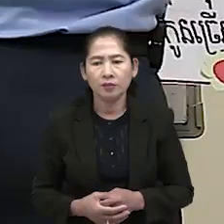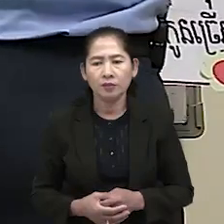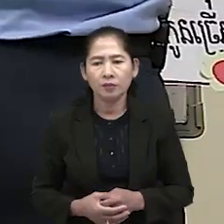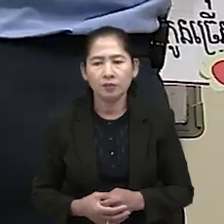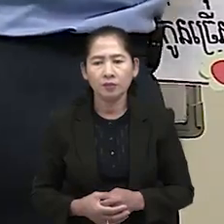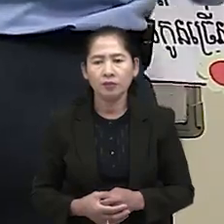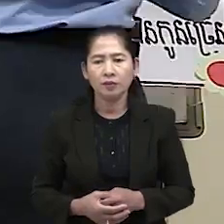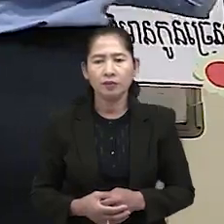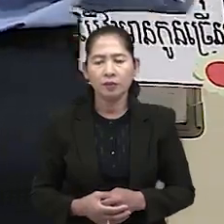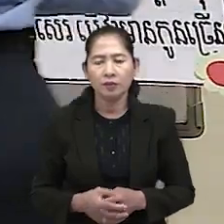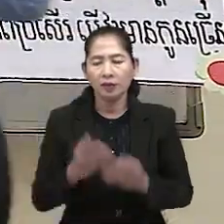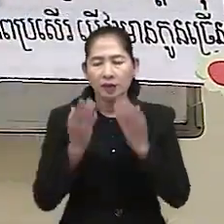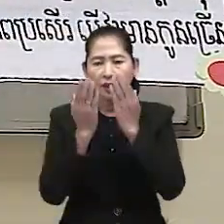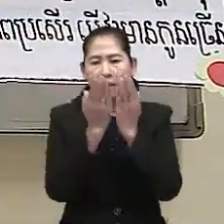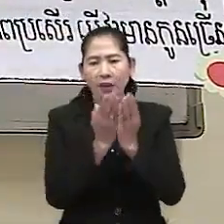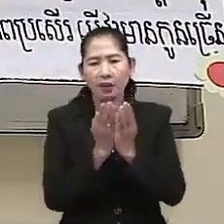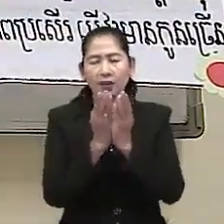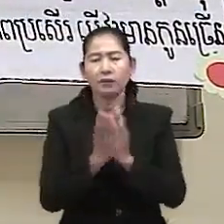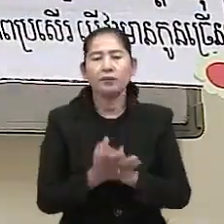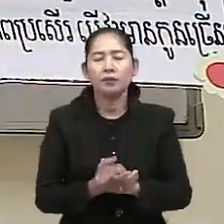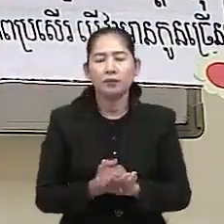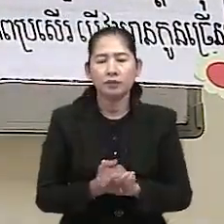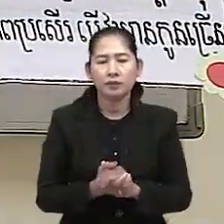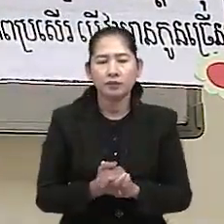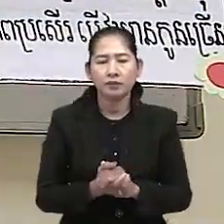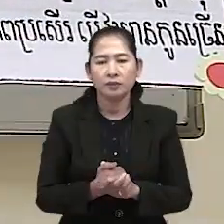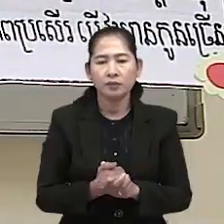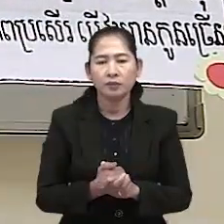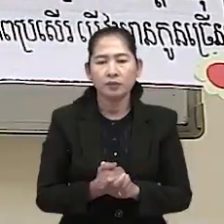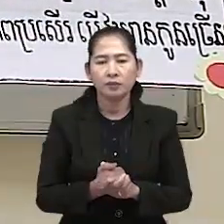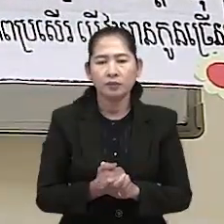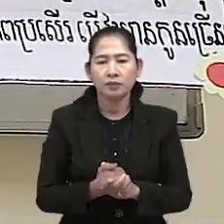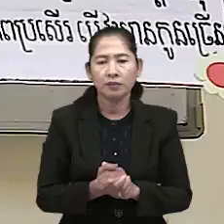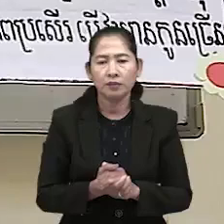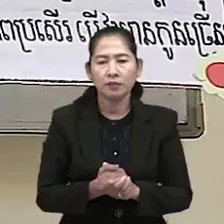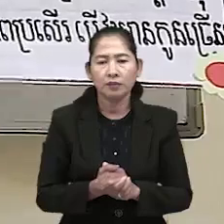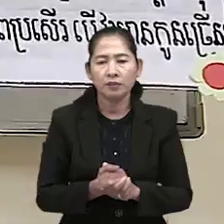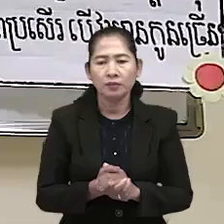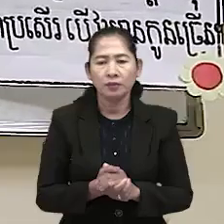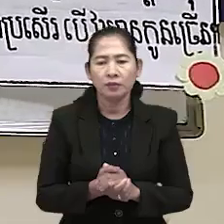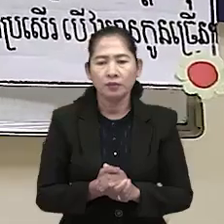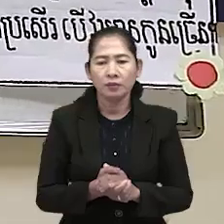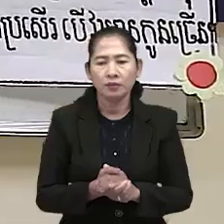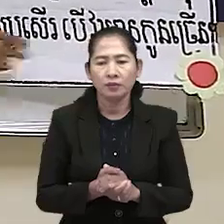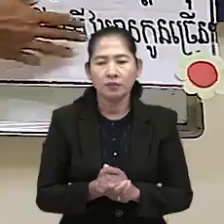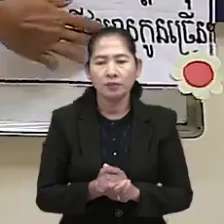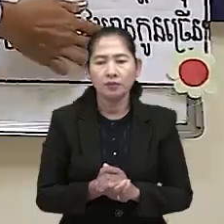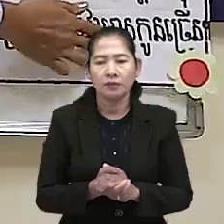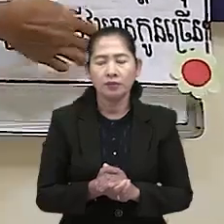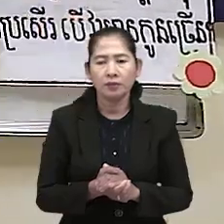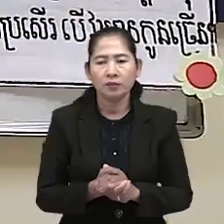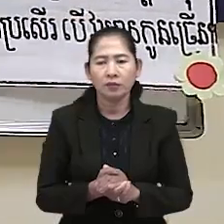តោះអានមុនអ្នកគ្រូអានសំណេររបស់អ្នកគ្រូមុនអ្នកគ្រូមកកូនអត់ចាំអ្នកគ្រូណាកូនណា